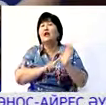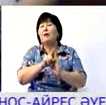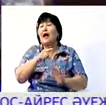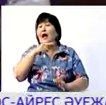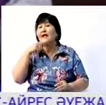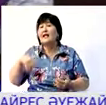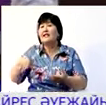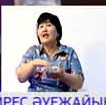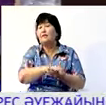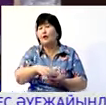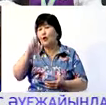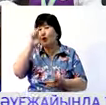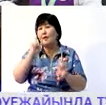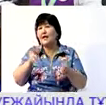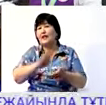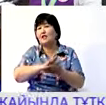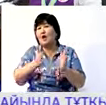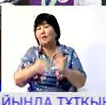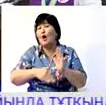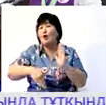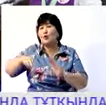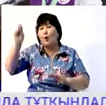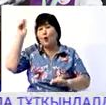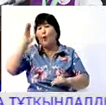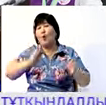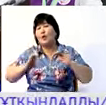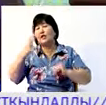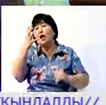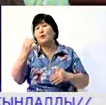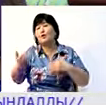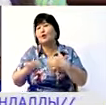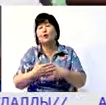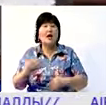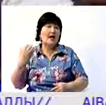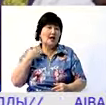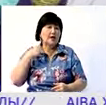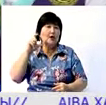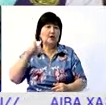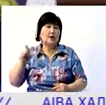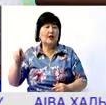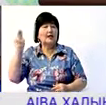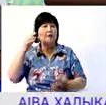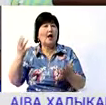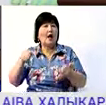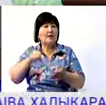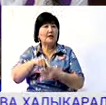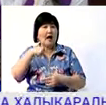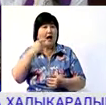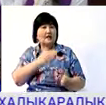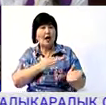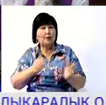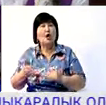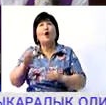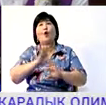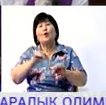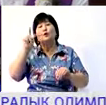Ресей Федерациясы үкіметімен келісім аясында жоғары оқу орындарында 500-ге жуық сырбойылық түлек білім алып жатқандығын атап өтті. Мұнан соң